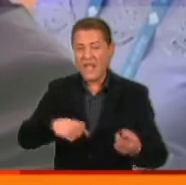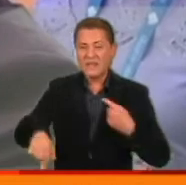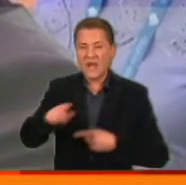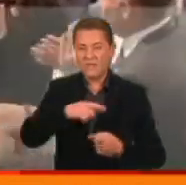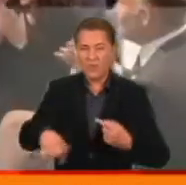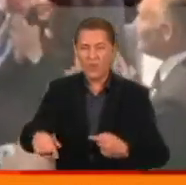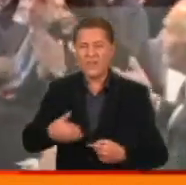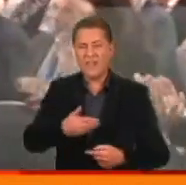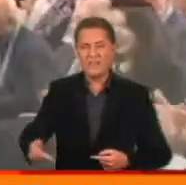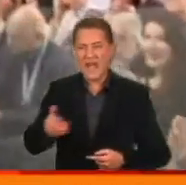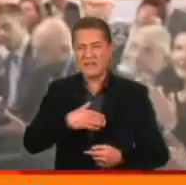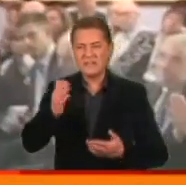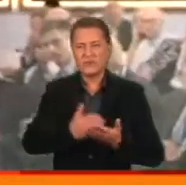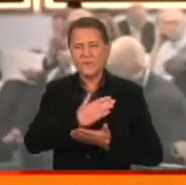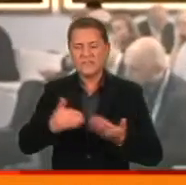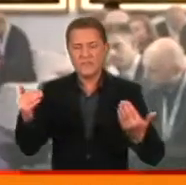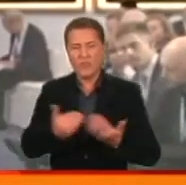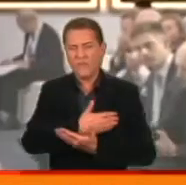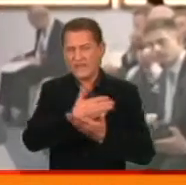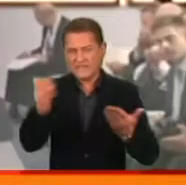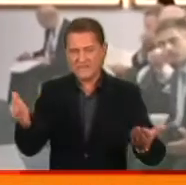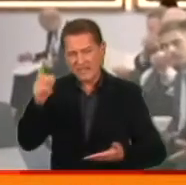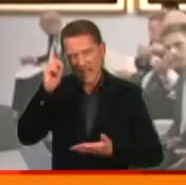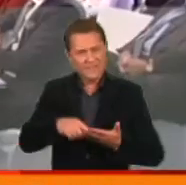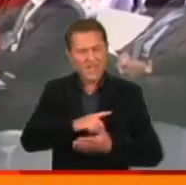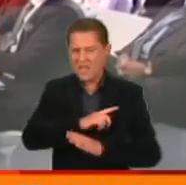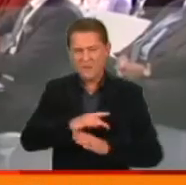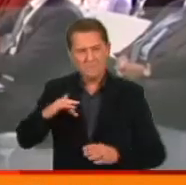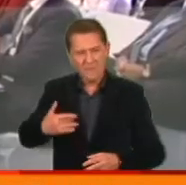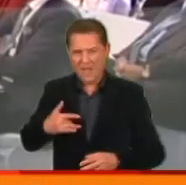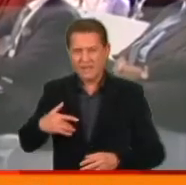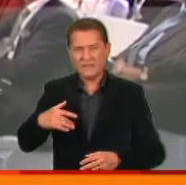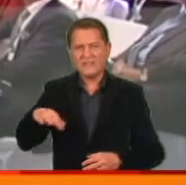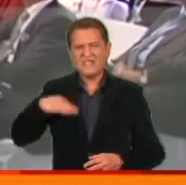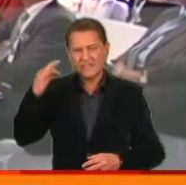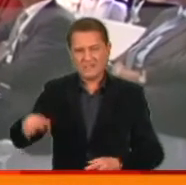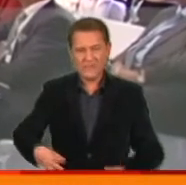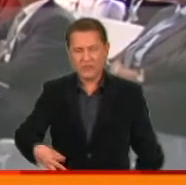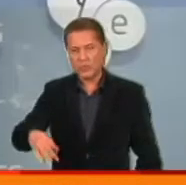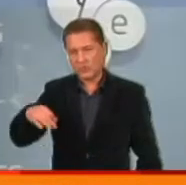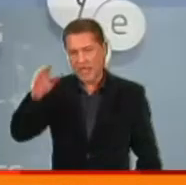нас тепер зовсім новий світ, не певен і філософ з Франції Бернар Леві.